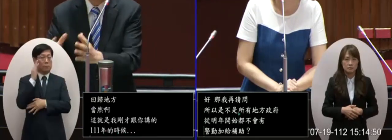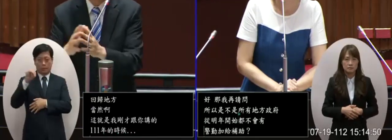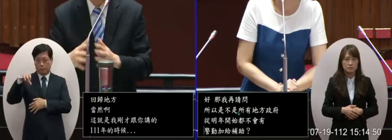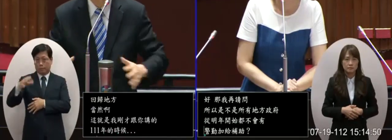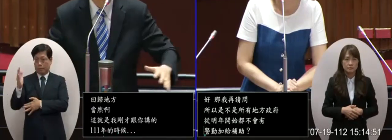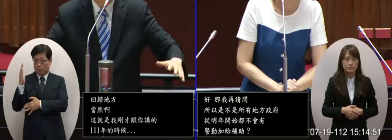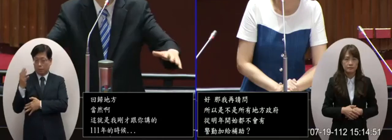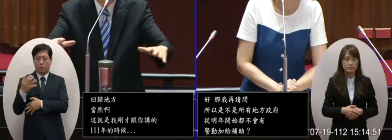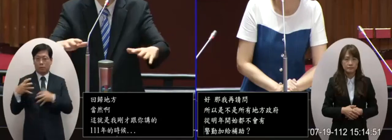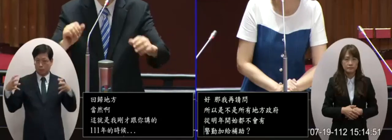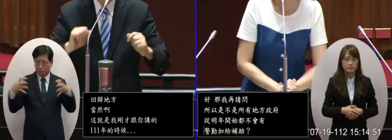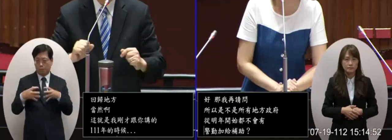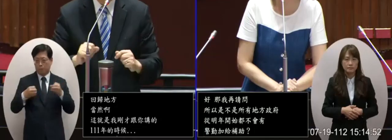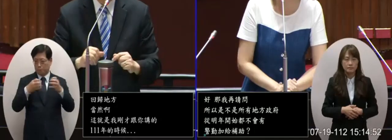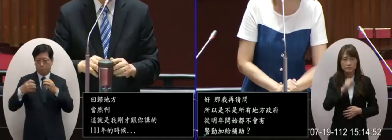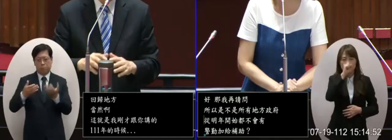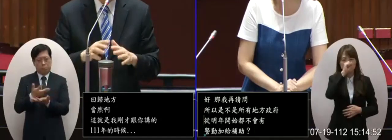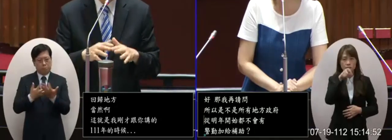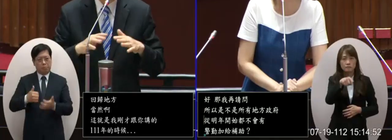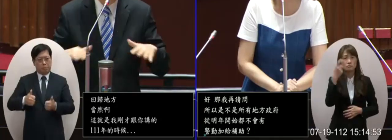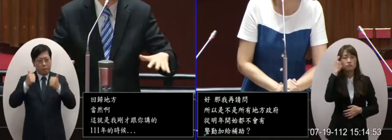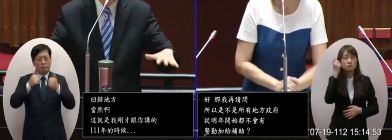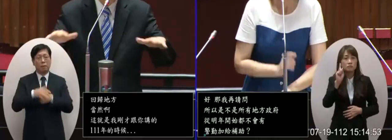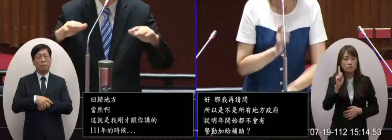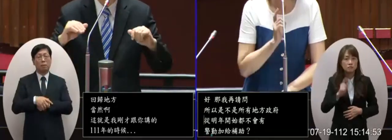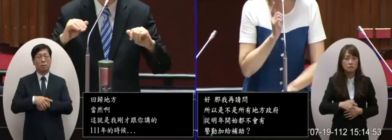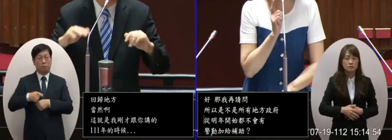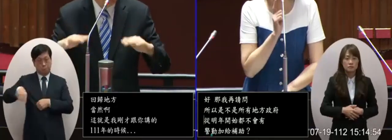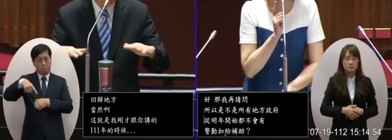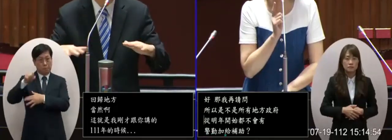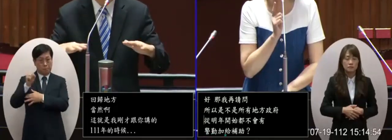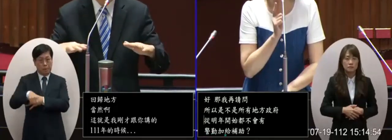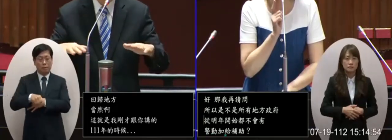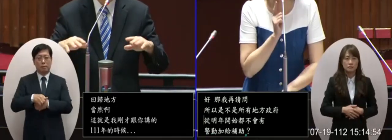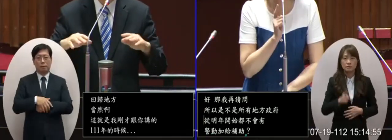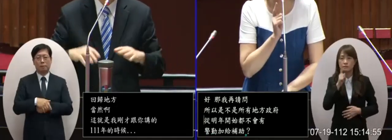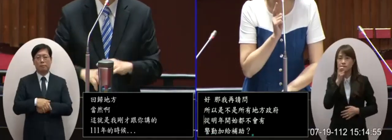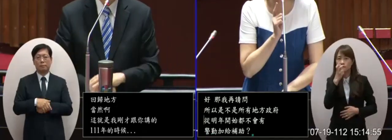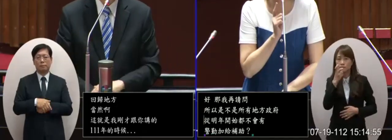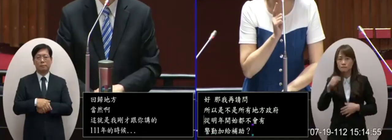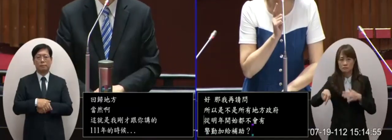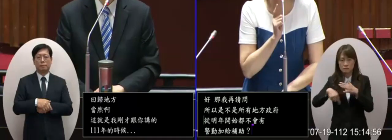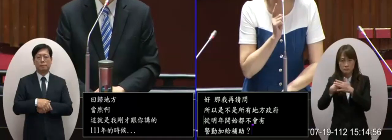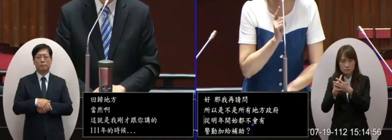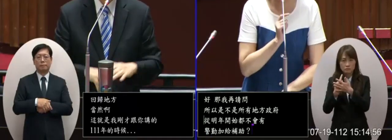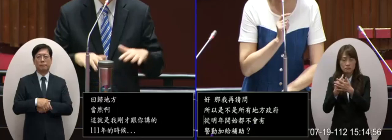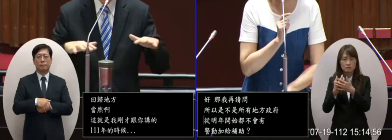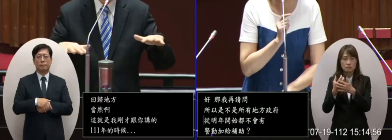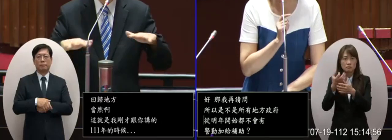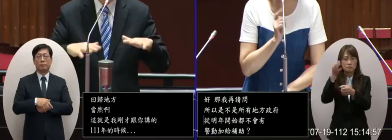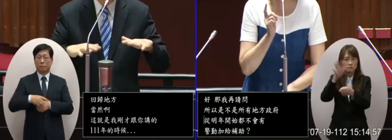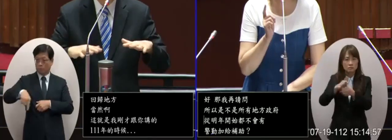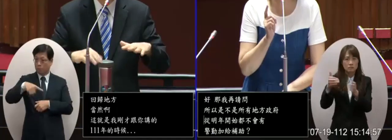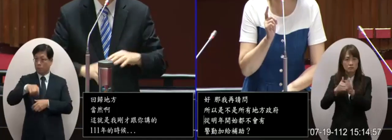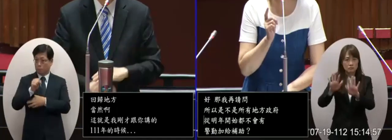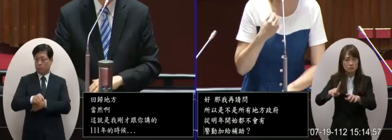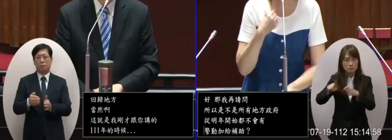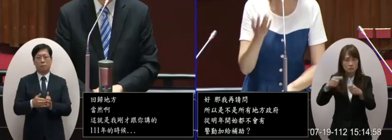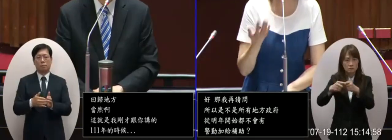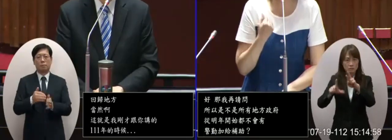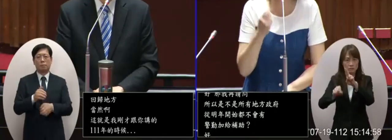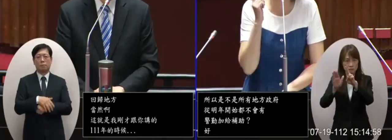跟地方政府都有很好的协商。 所以你的意思就是说， 大家也都同意了。 中央只给钱到今年底， 大家也都同意了。